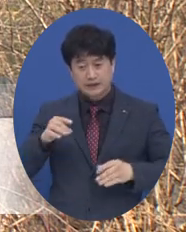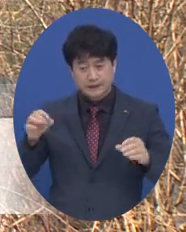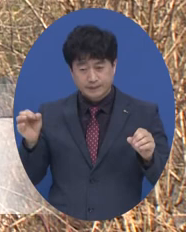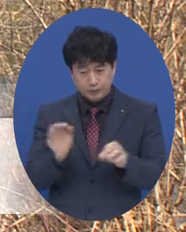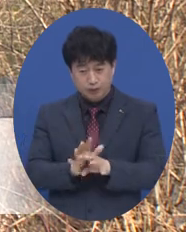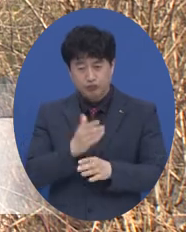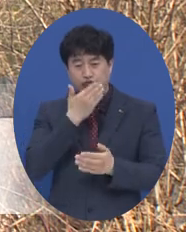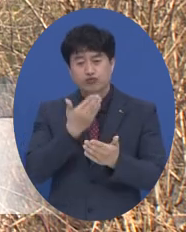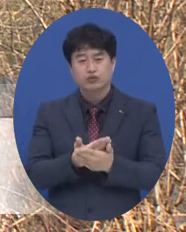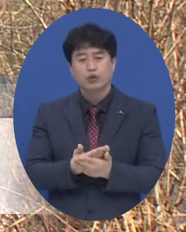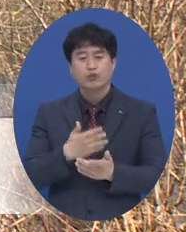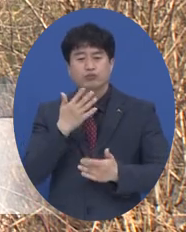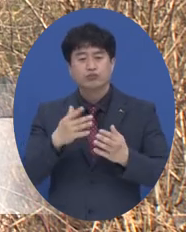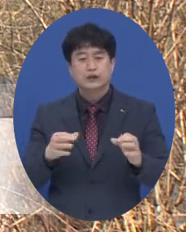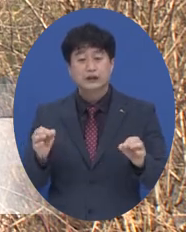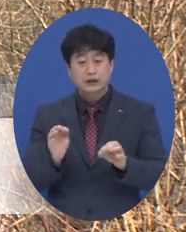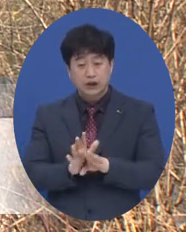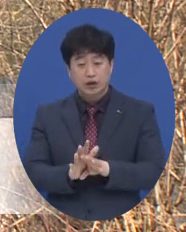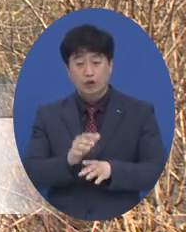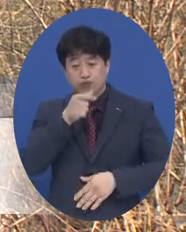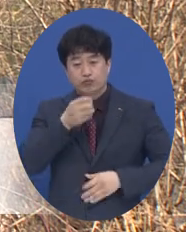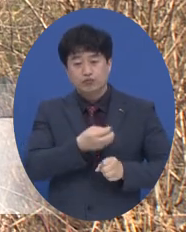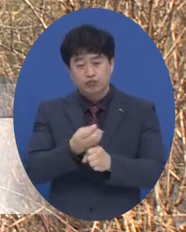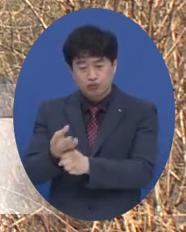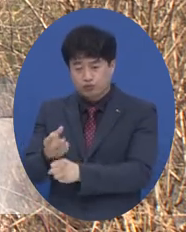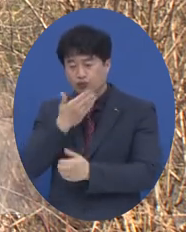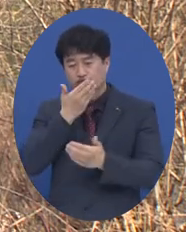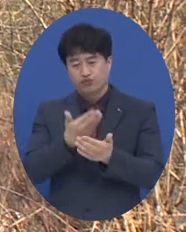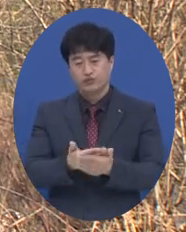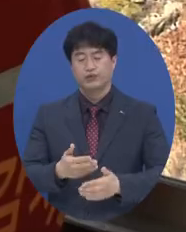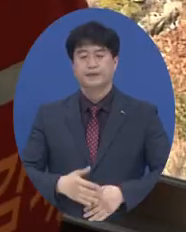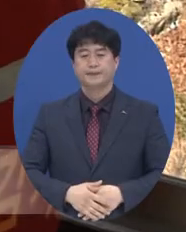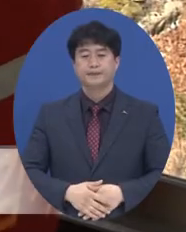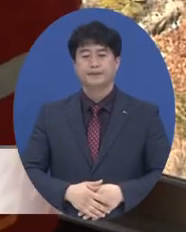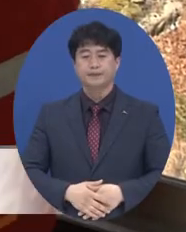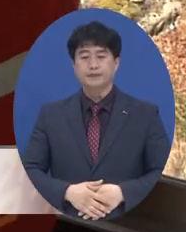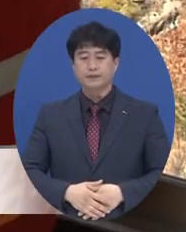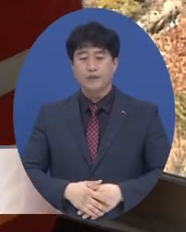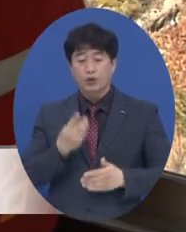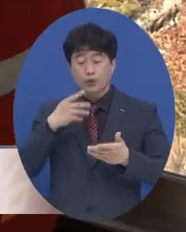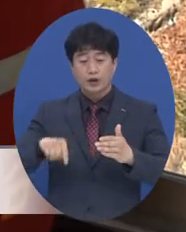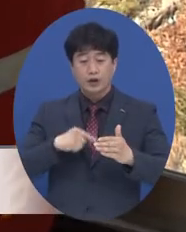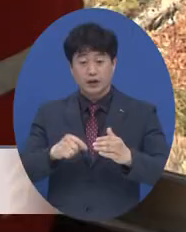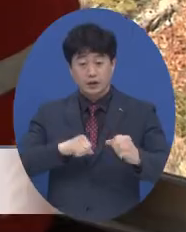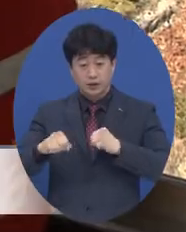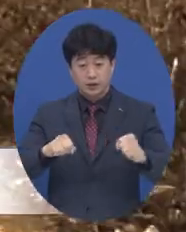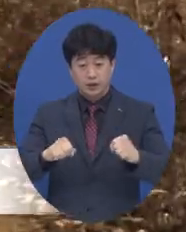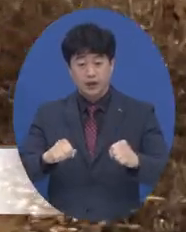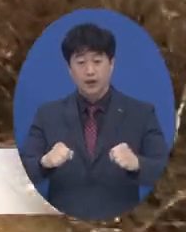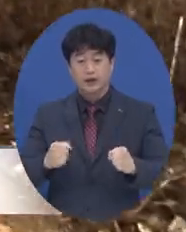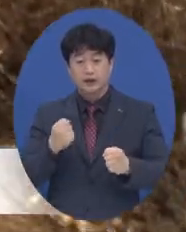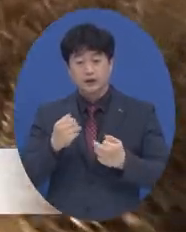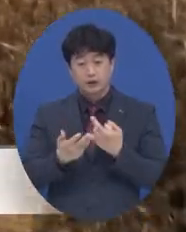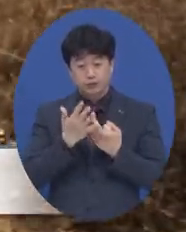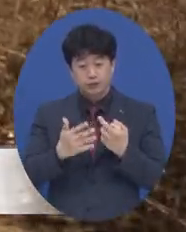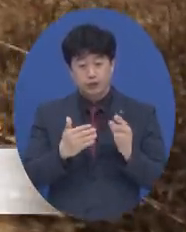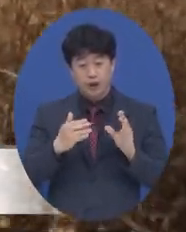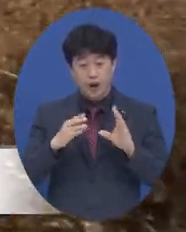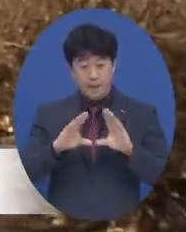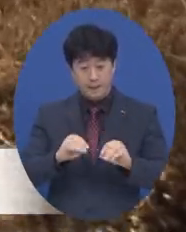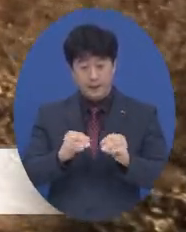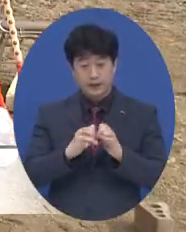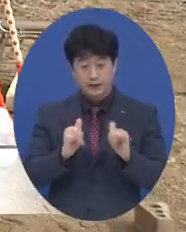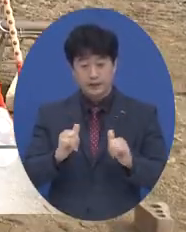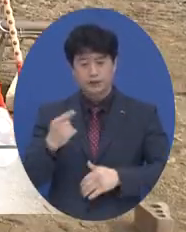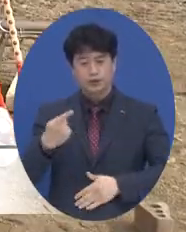거기라 부셔 사라질 않도록 물을 뿌려주는 것도 가장 중요하겠죠 돈 에서 활동하고 있는 산불진화 대화는 총 1000여